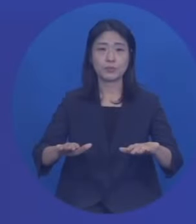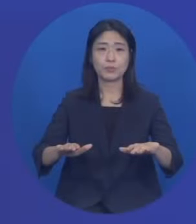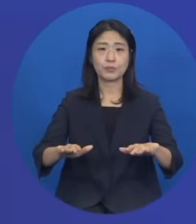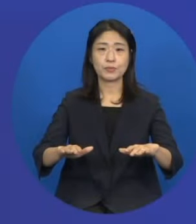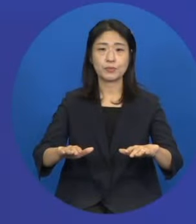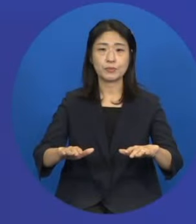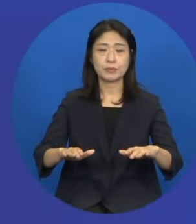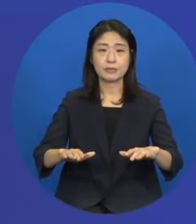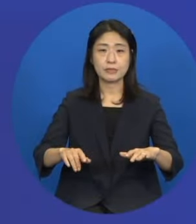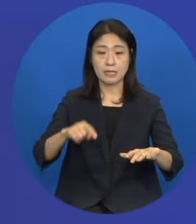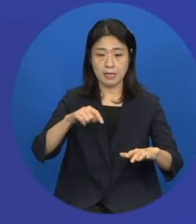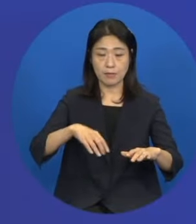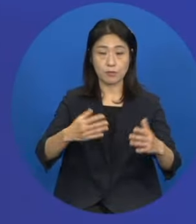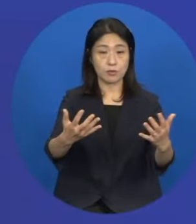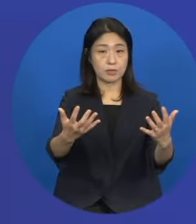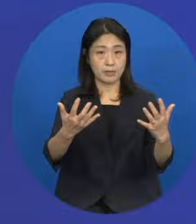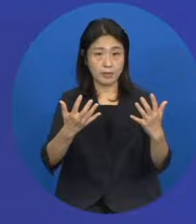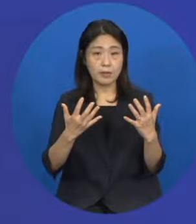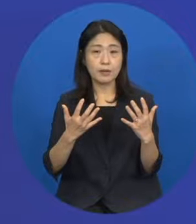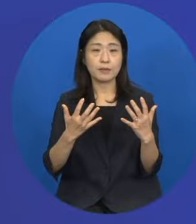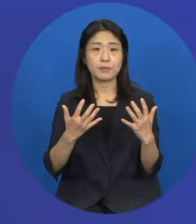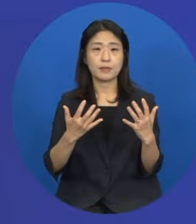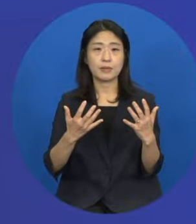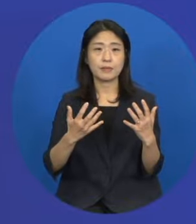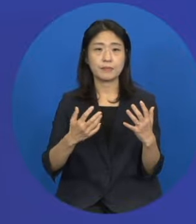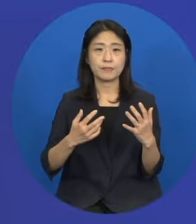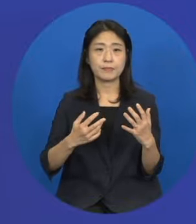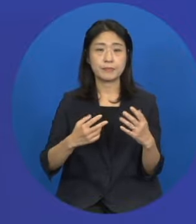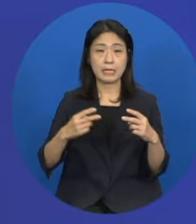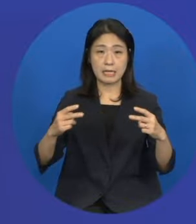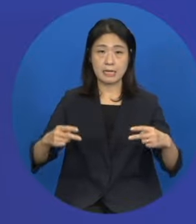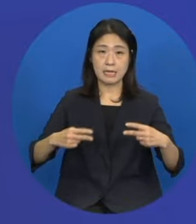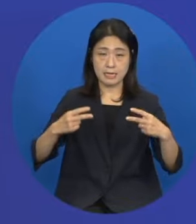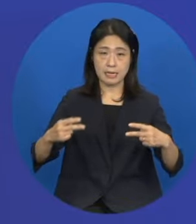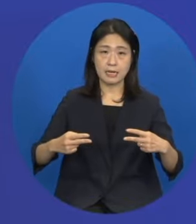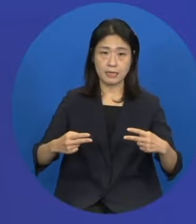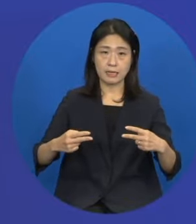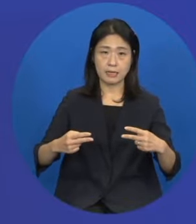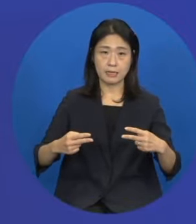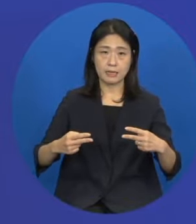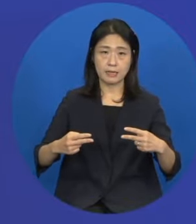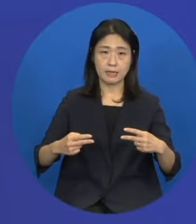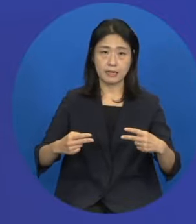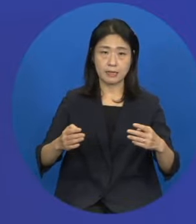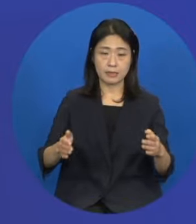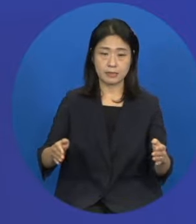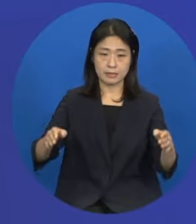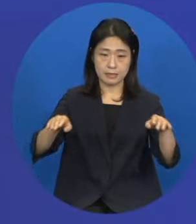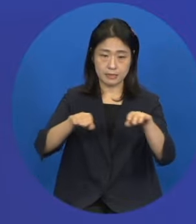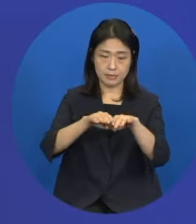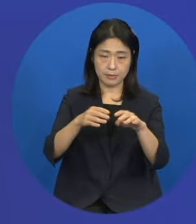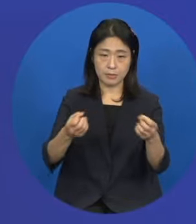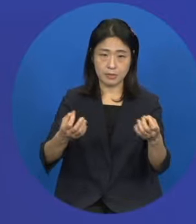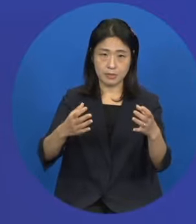강단에서 나와 마치 엘리야가 제단을 쌓고 물을 붓고